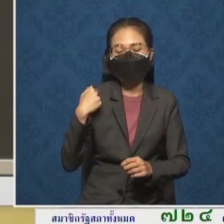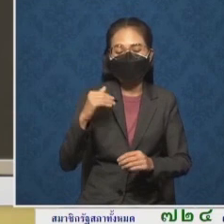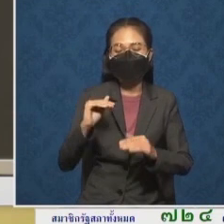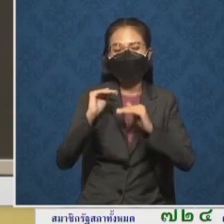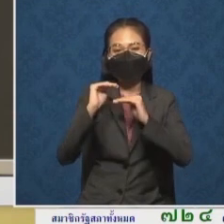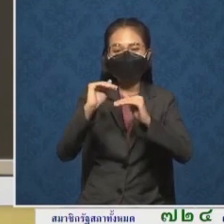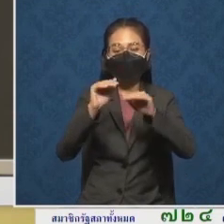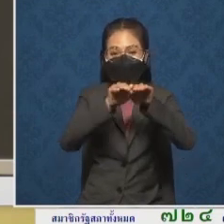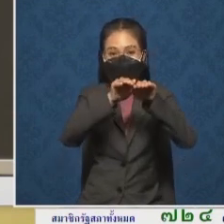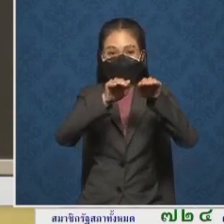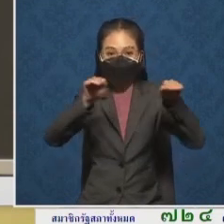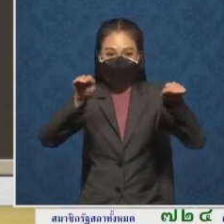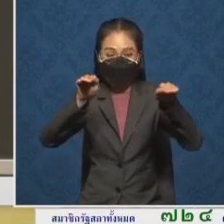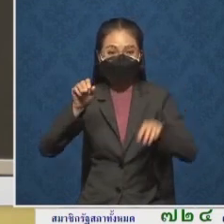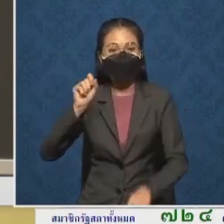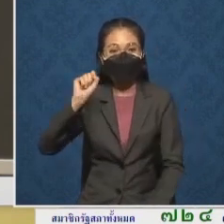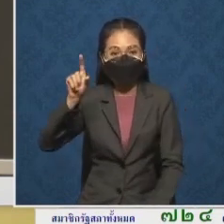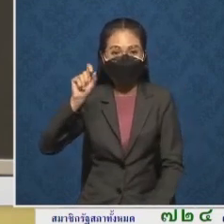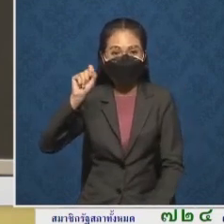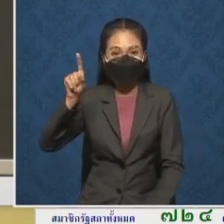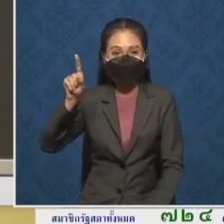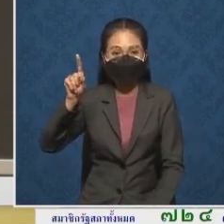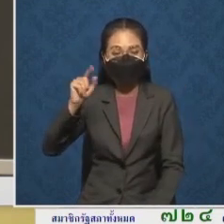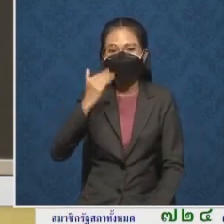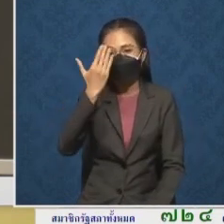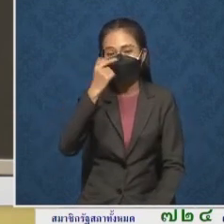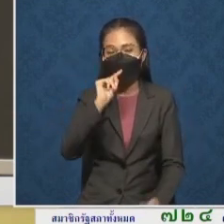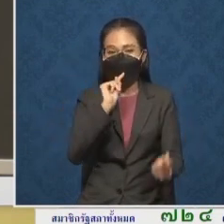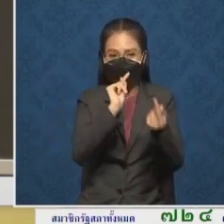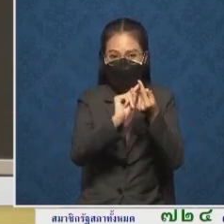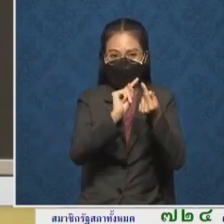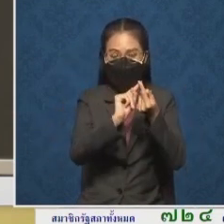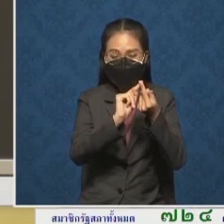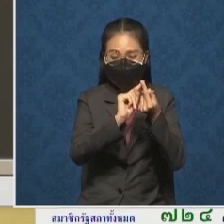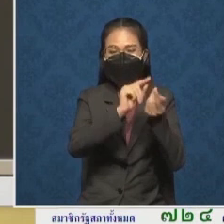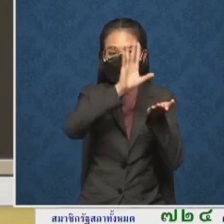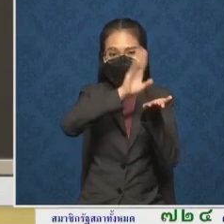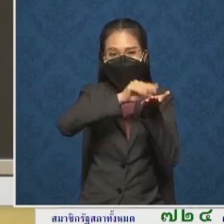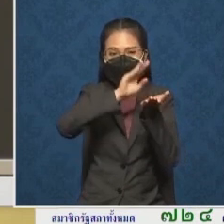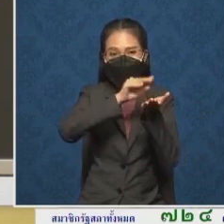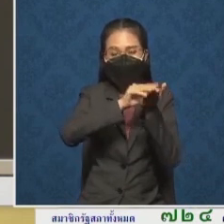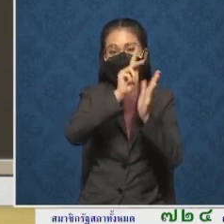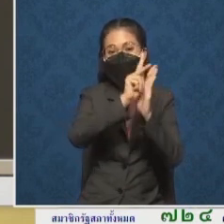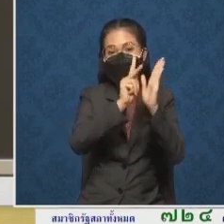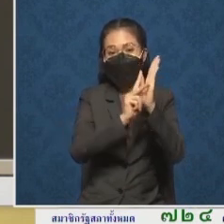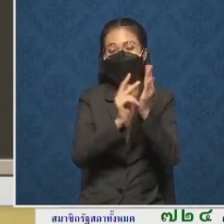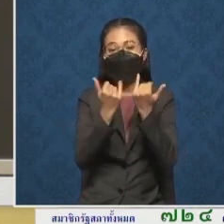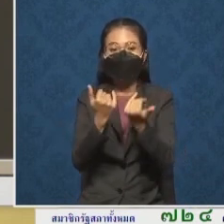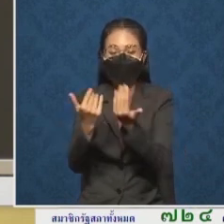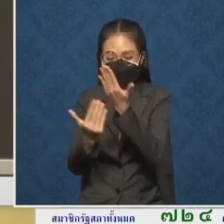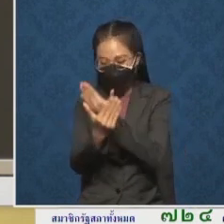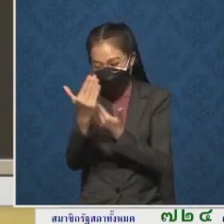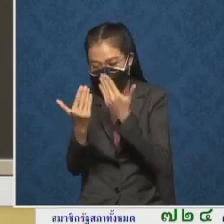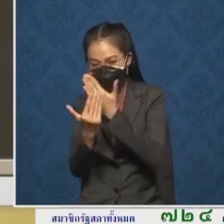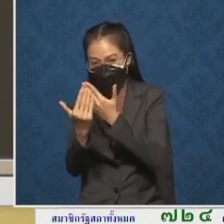านให้เร็วที่สุดและจะนำเอาเจตนารมณ์แล้วก็บทบัญญัติของกฎหมายฉบับที่เร